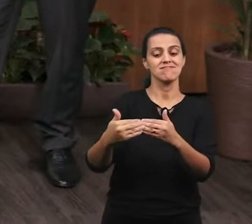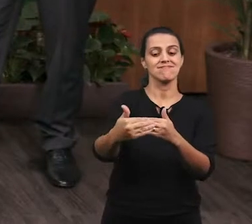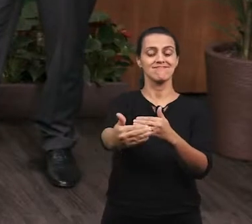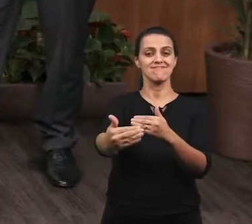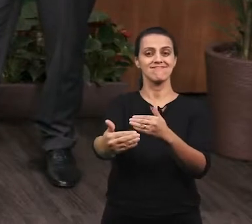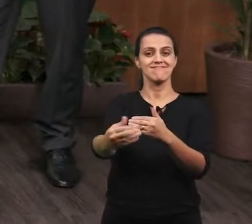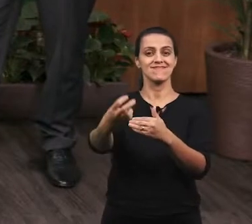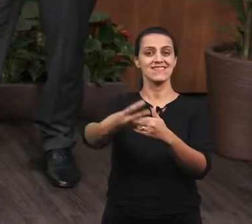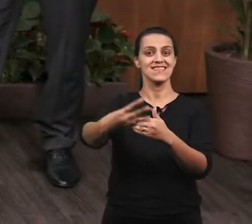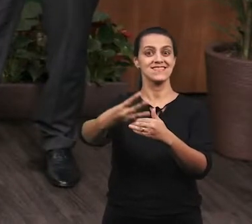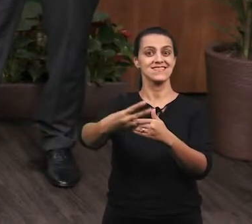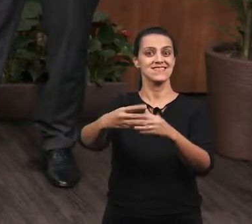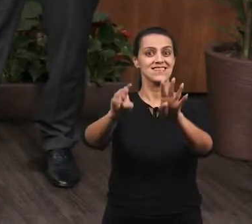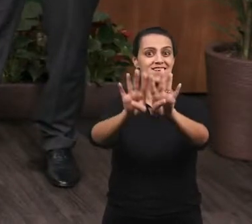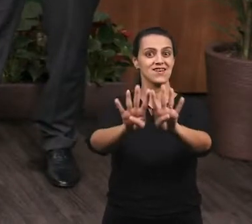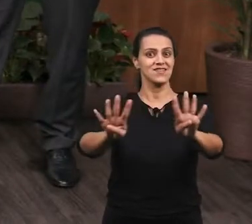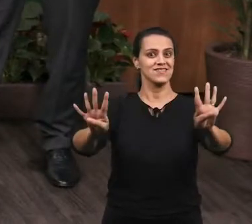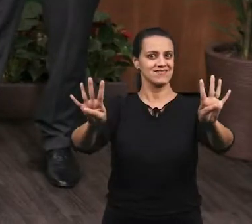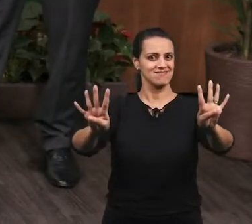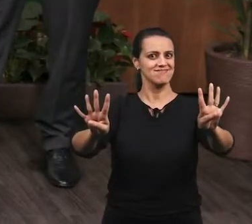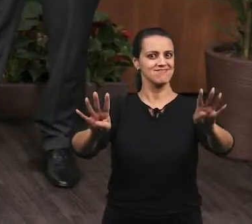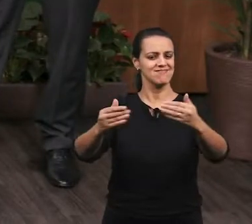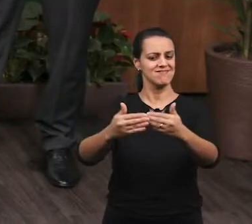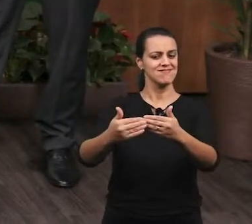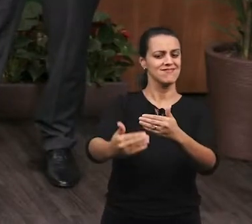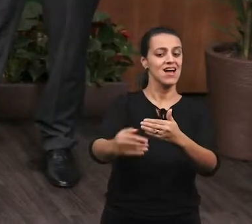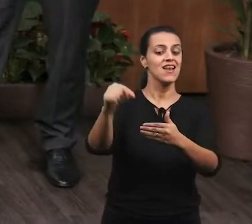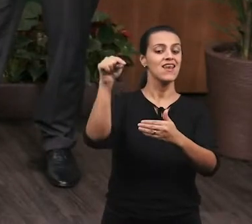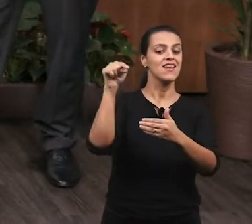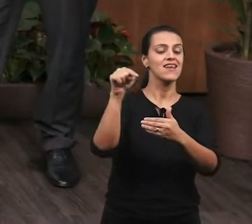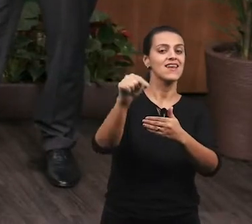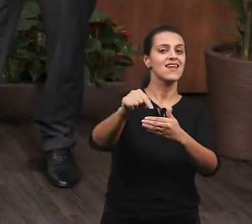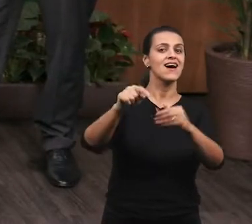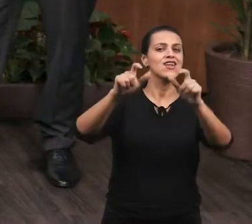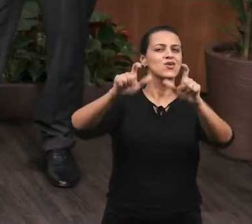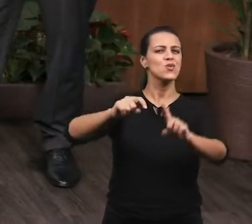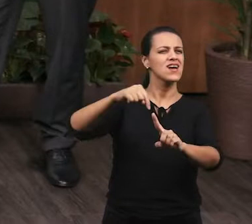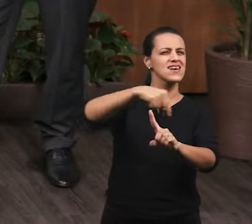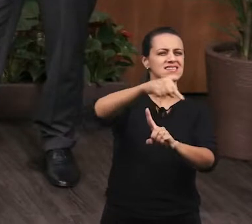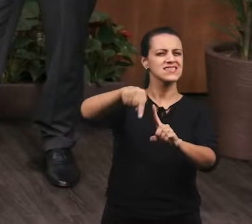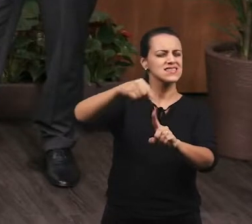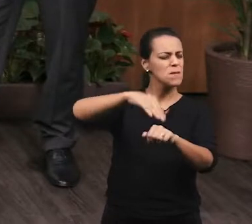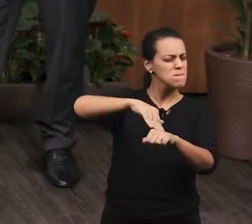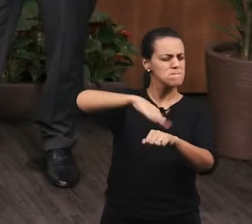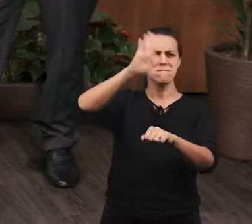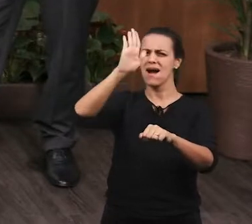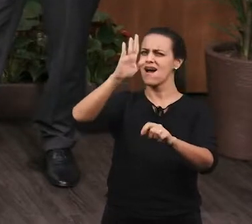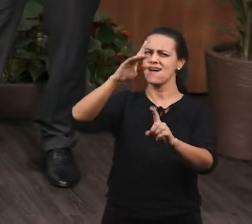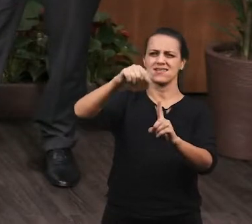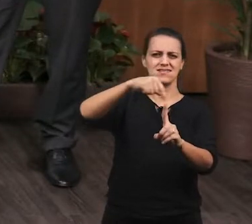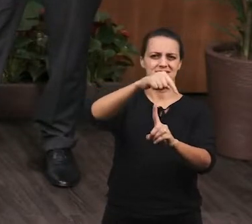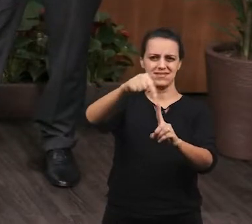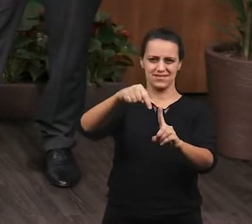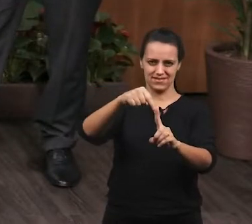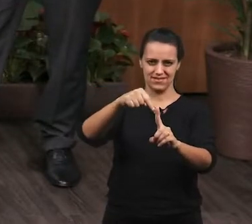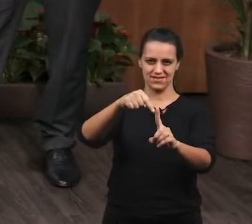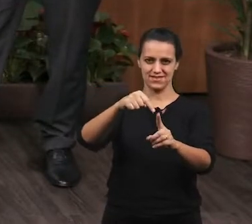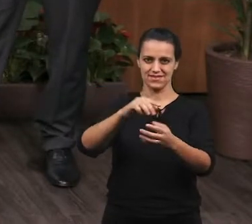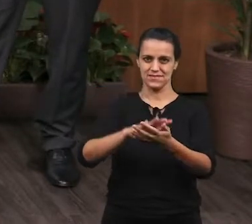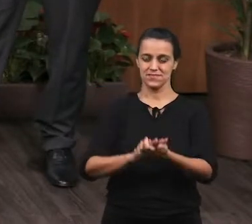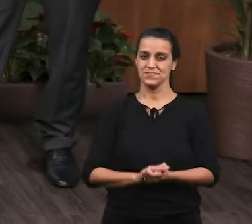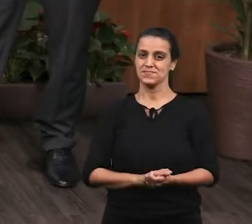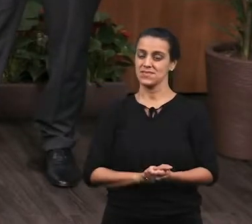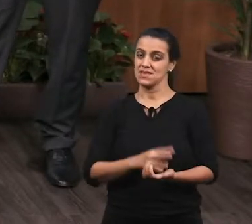Этот жертвенник курения, он находился перед завесой, которая была во